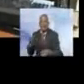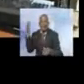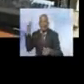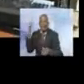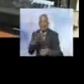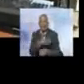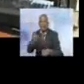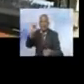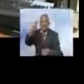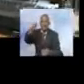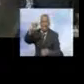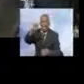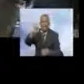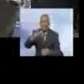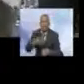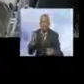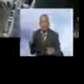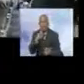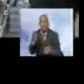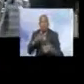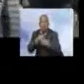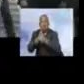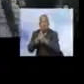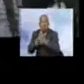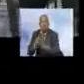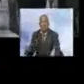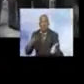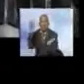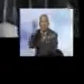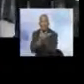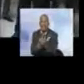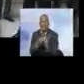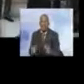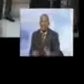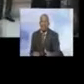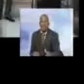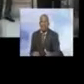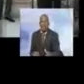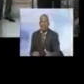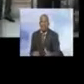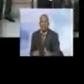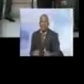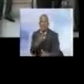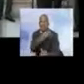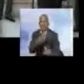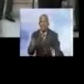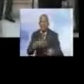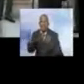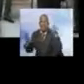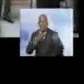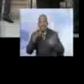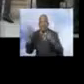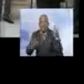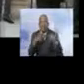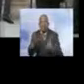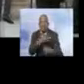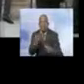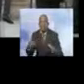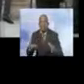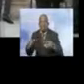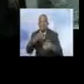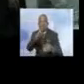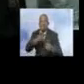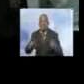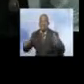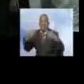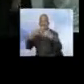d'identification ONI. Il s'agit, selon l'invité de l'Office national d'identification, d'une visite de contrôle de toute la chaîne de production de la carte nationale